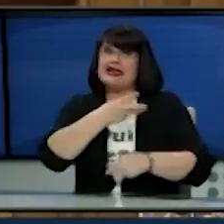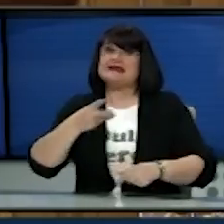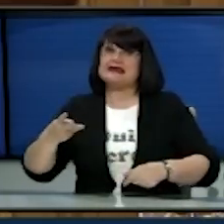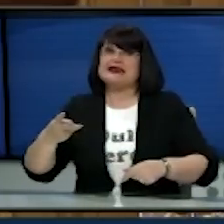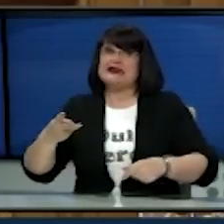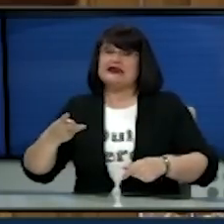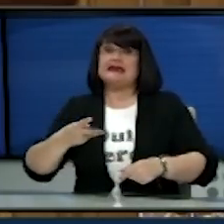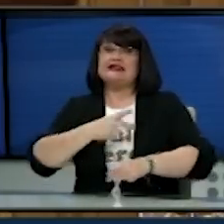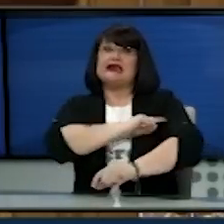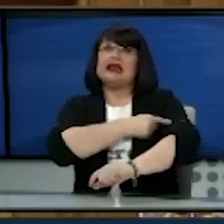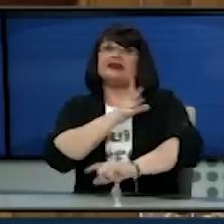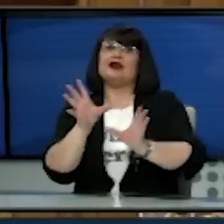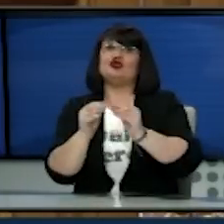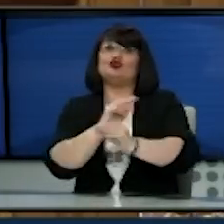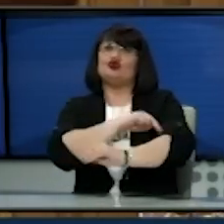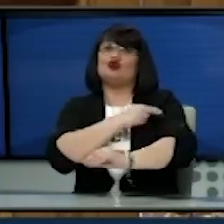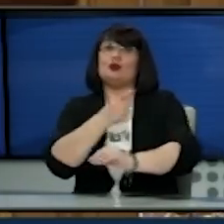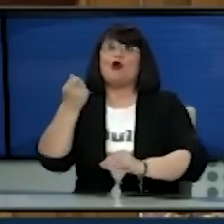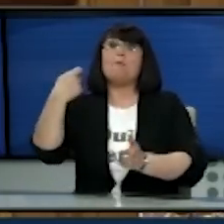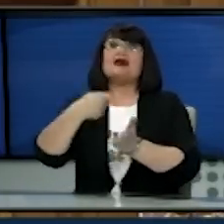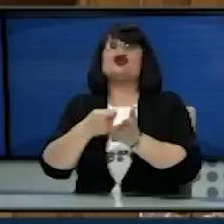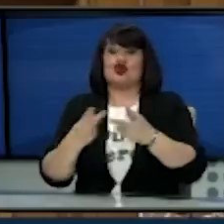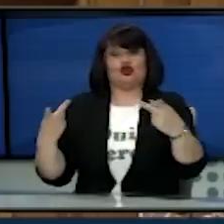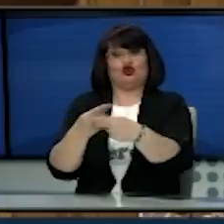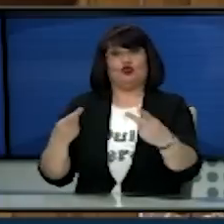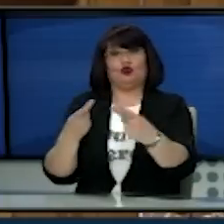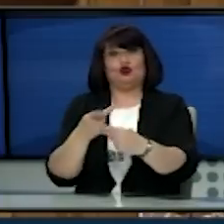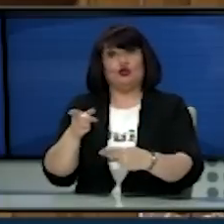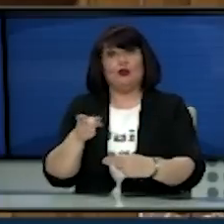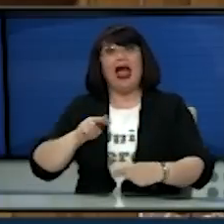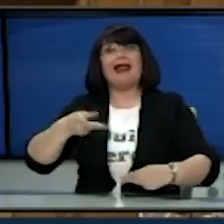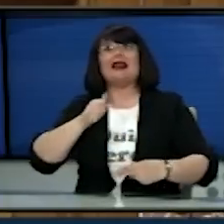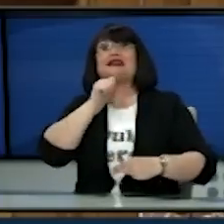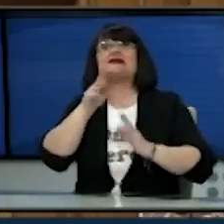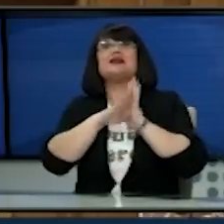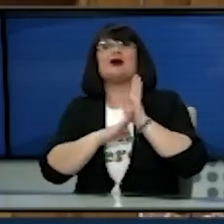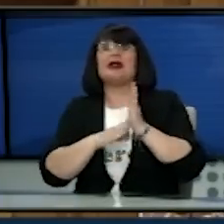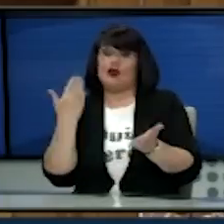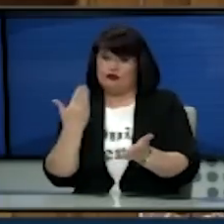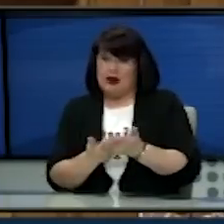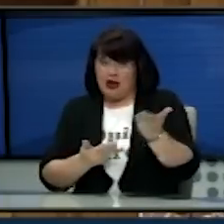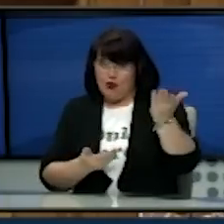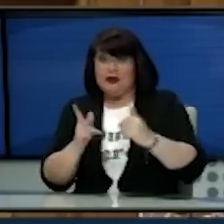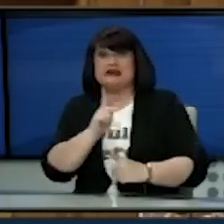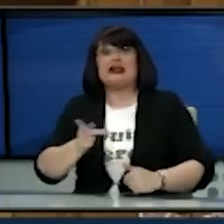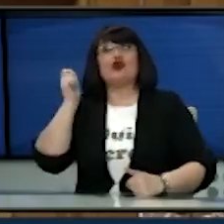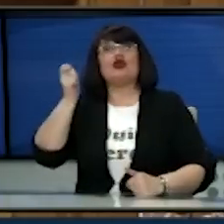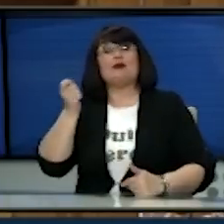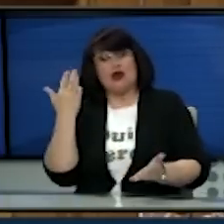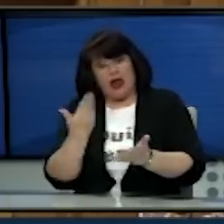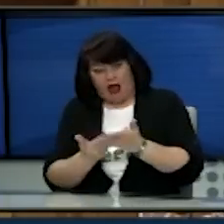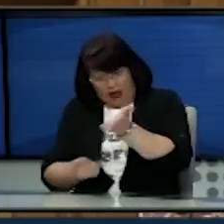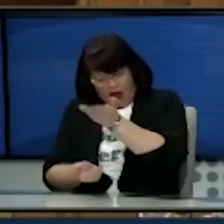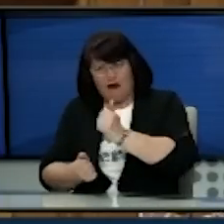των νοσοκομειακών γιατρών? Ορίστε πεδίο κοινωνικής πολιτικής, κύριοι της κυβέρνησης της Νέας